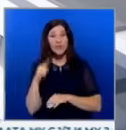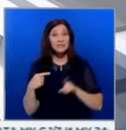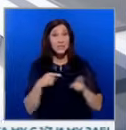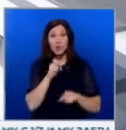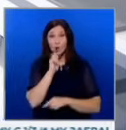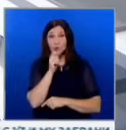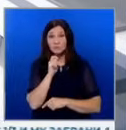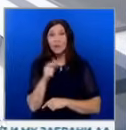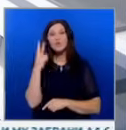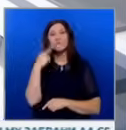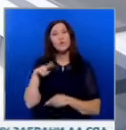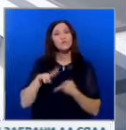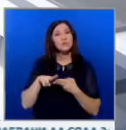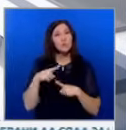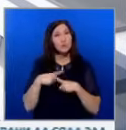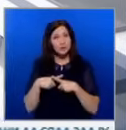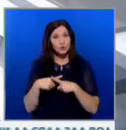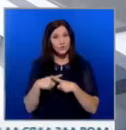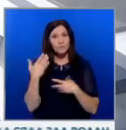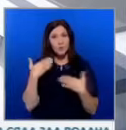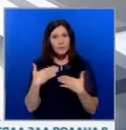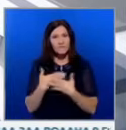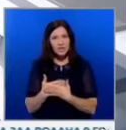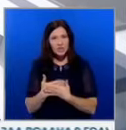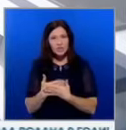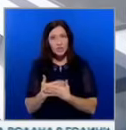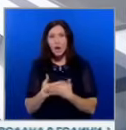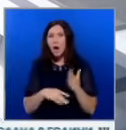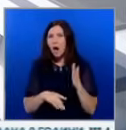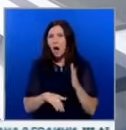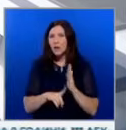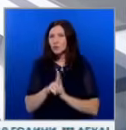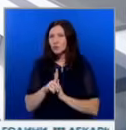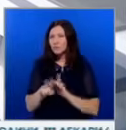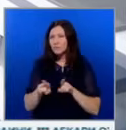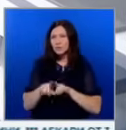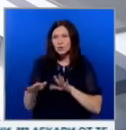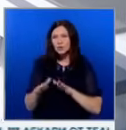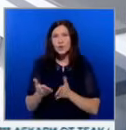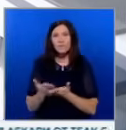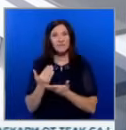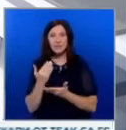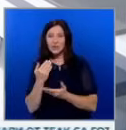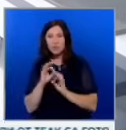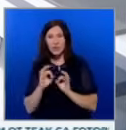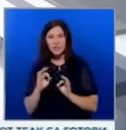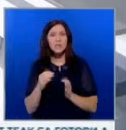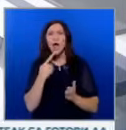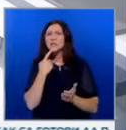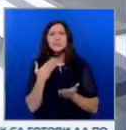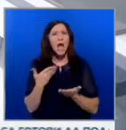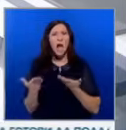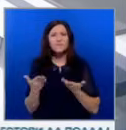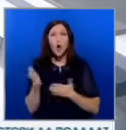кореспондента ни в Лондон, Васил Христов. Васко, добър вечер. Резултатът като че ли е предизвестен, но за какво